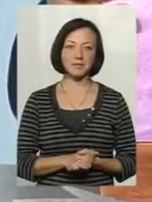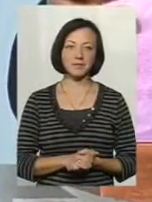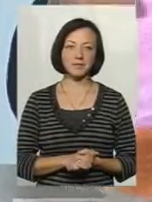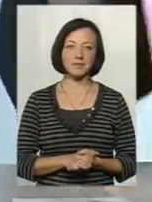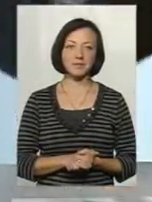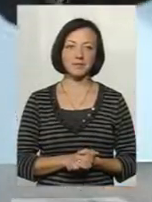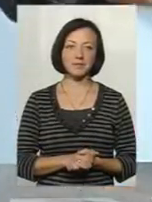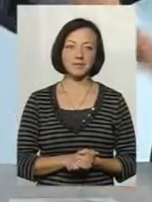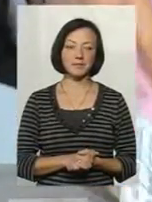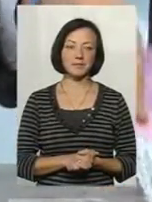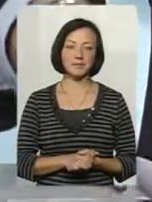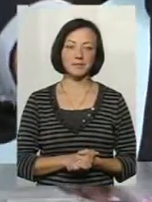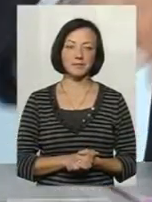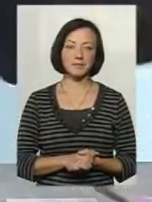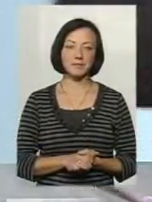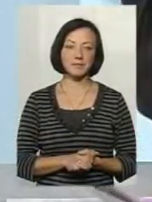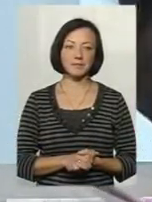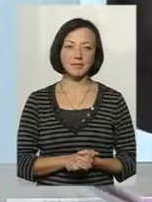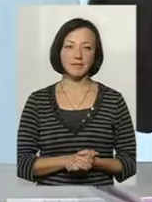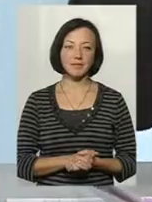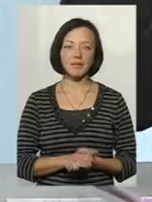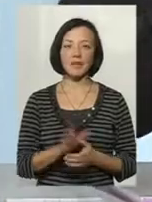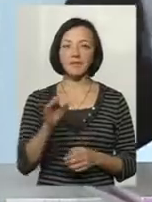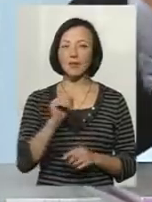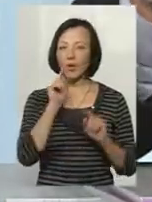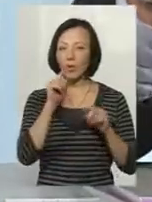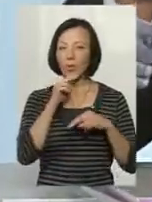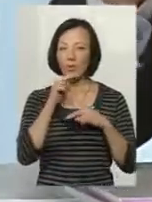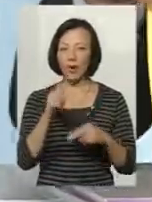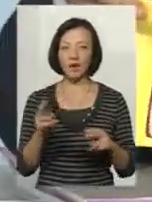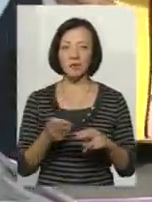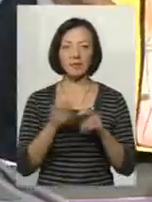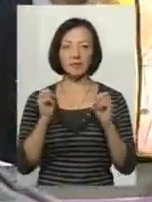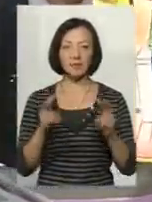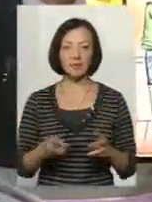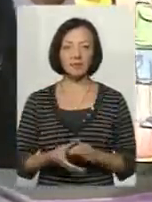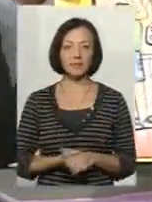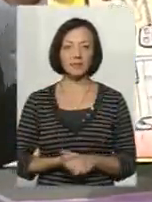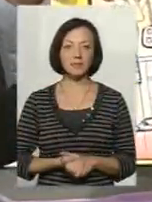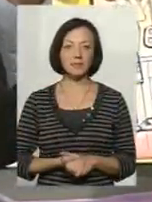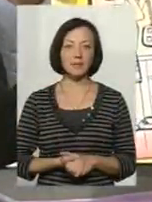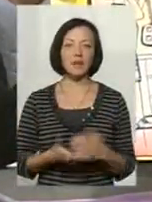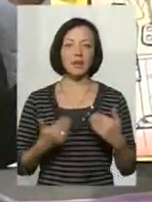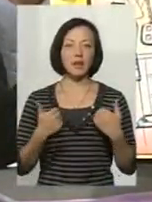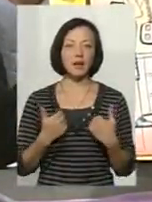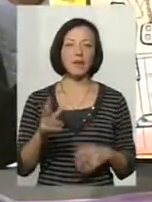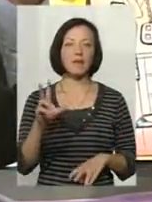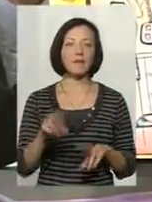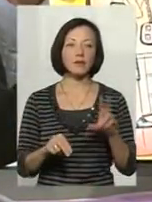Тобто все тут увага на безпеку. Так, звичайно. Я вважаю, що